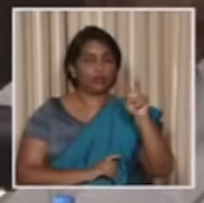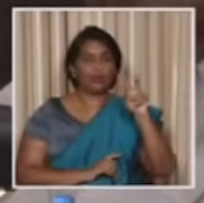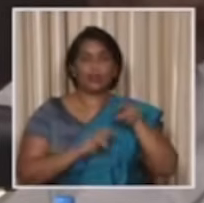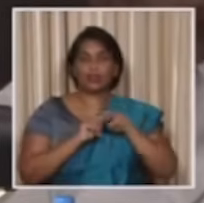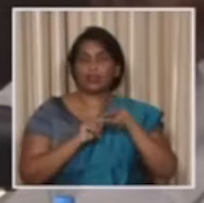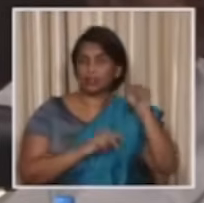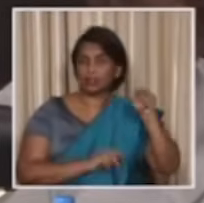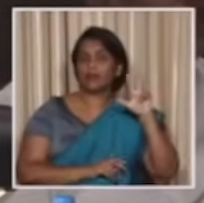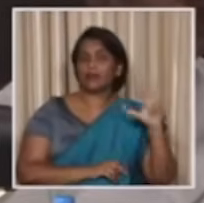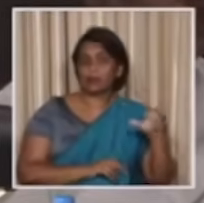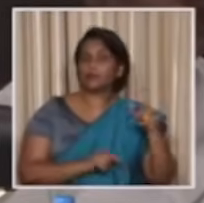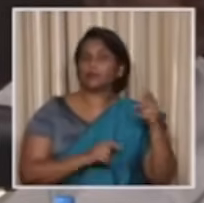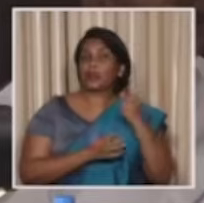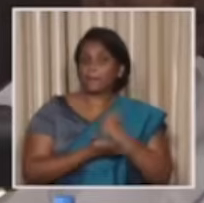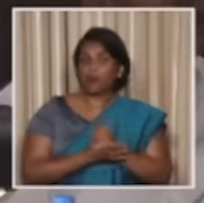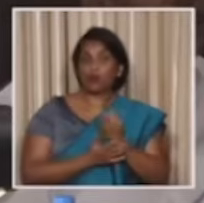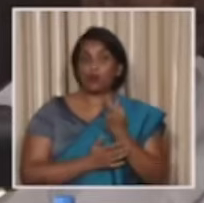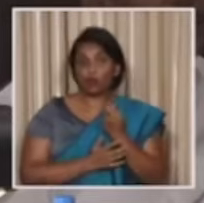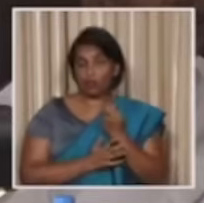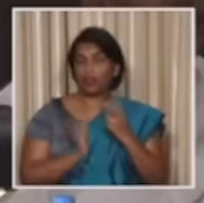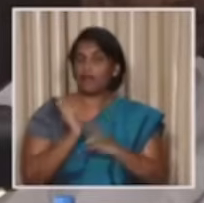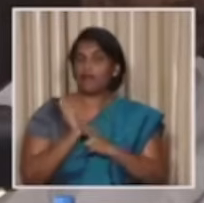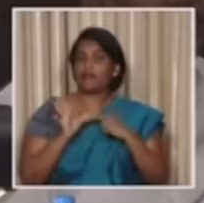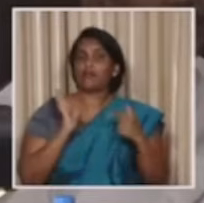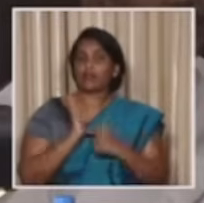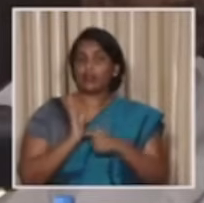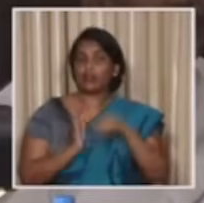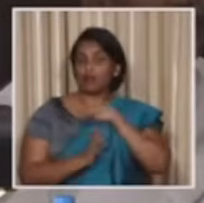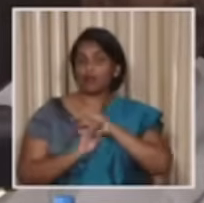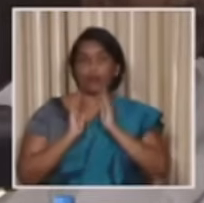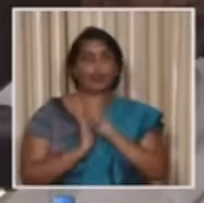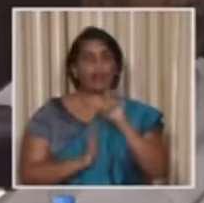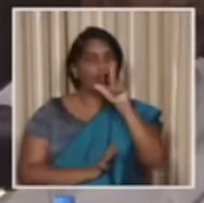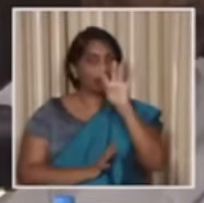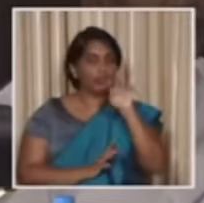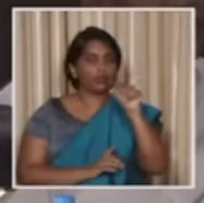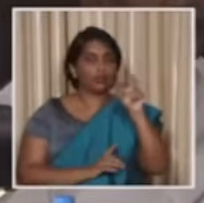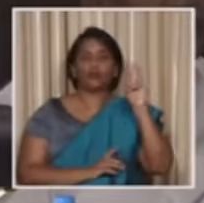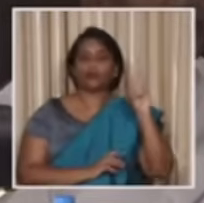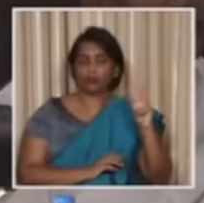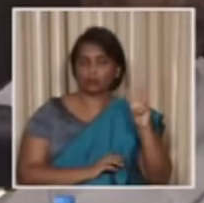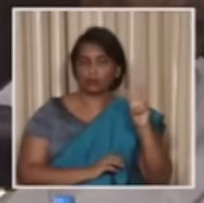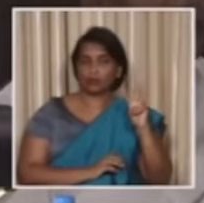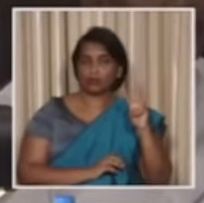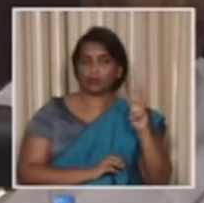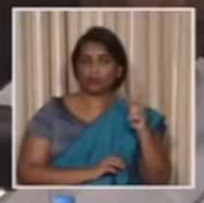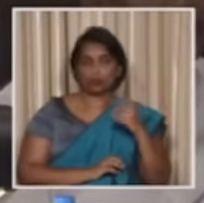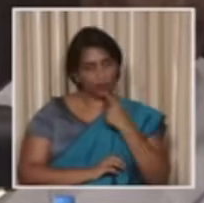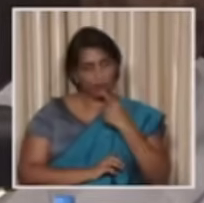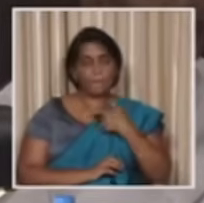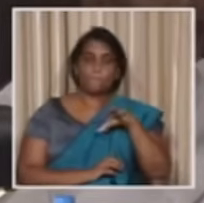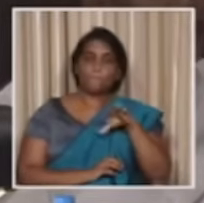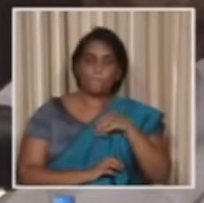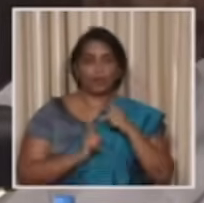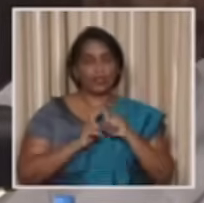191.8යි බැංකුවන් නම් ෆයිනෑන්ෂල් වැට් එකක් වැදිනවා ප්‍රතිලාභයේ 77.3යි 0.3යි ඔව් මම